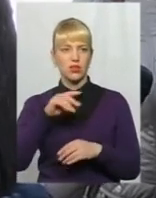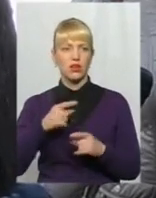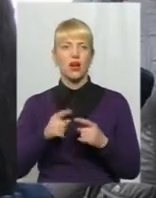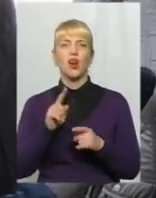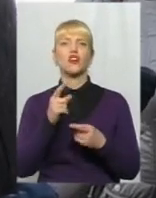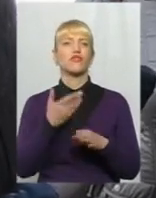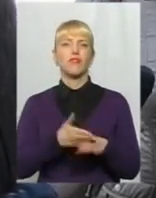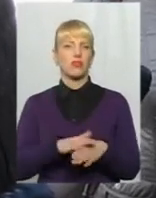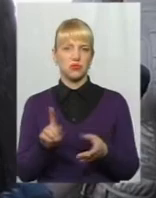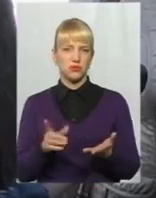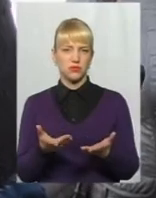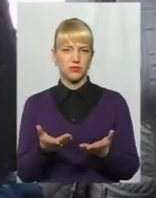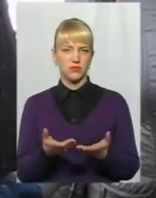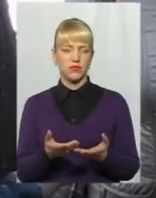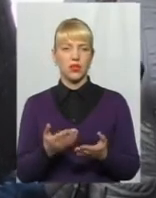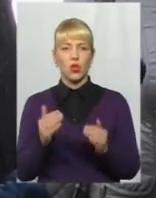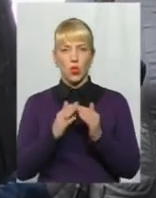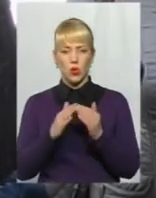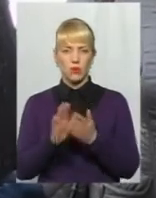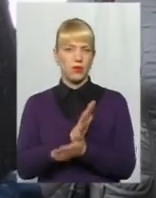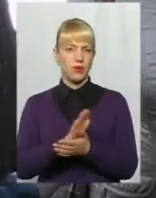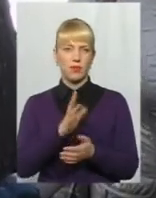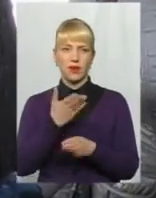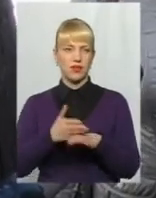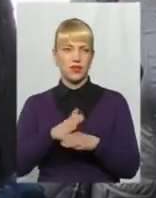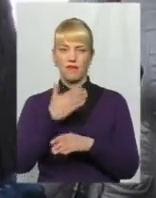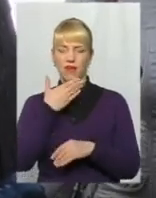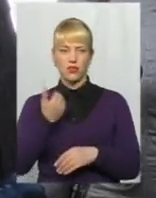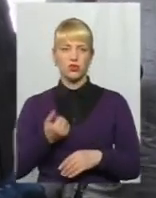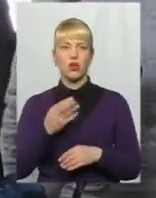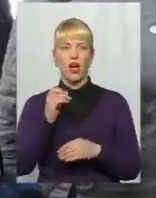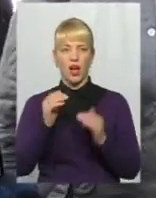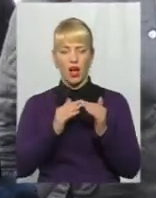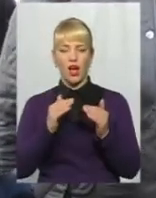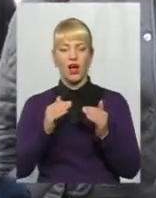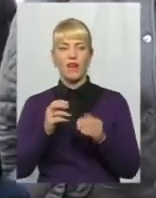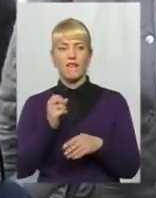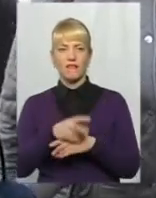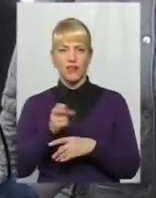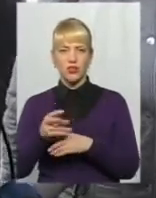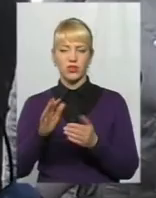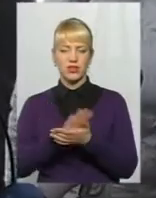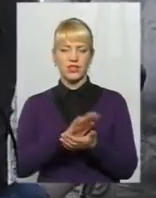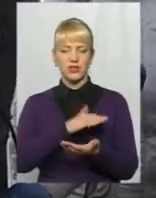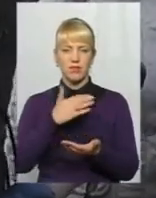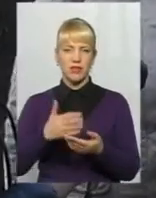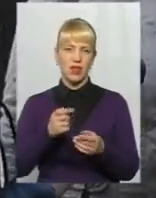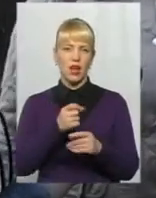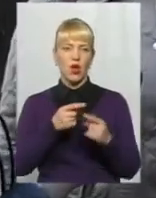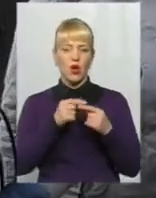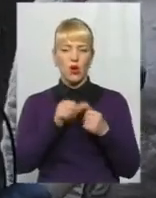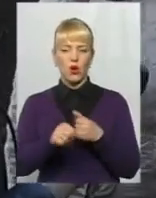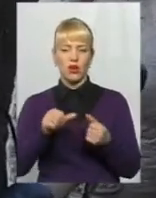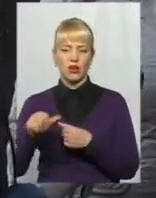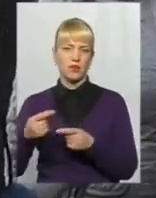це важко? Вдома прибирати ж не важко. А викинути сміття окремо, це я думаю, також не важко.